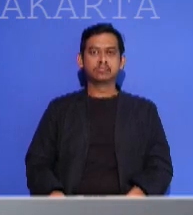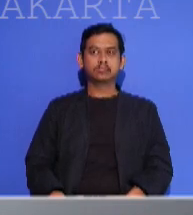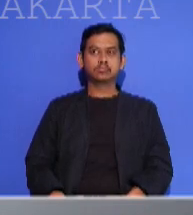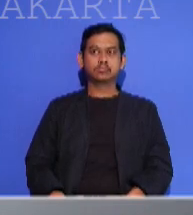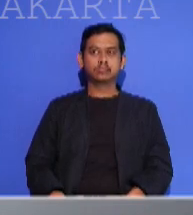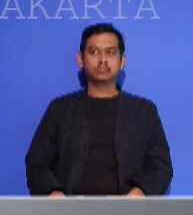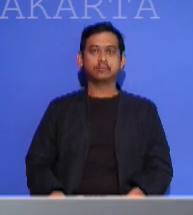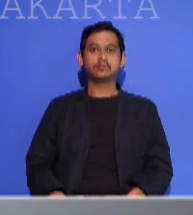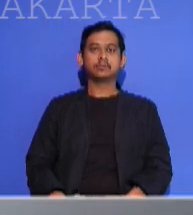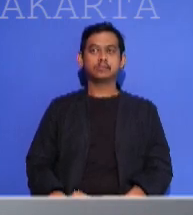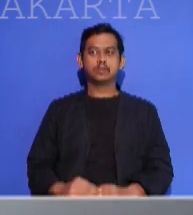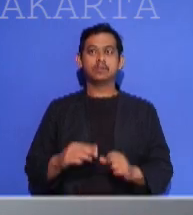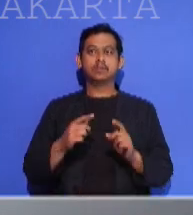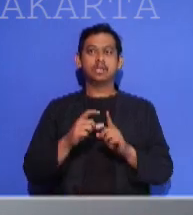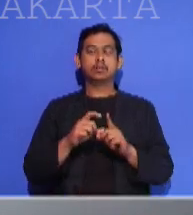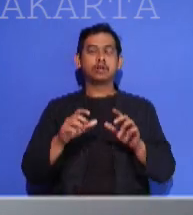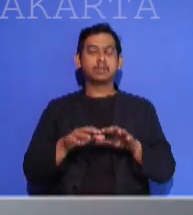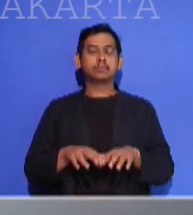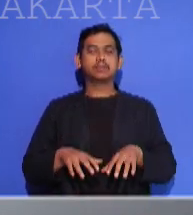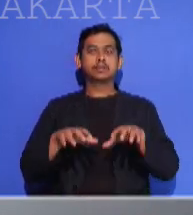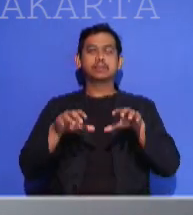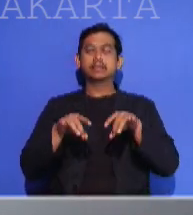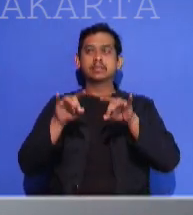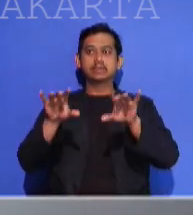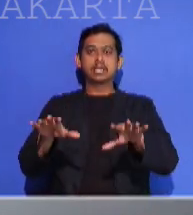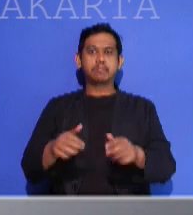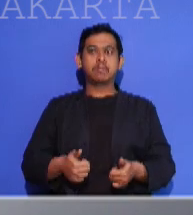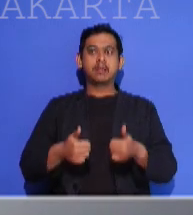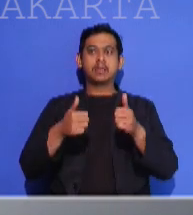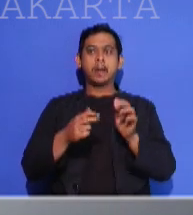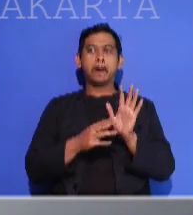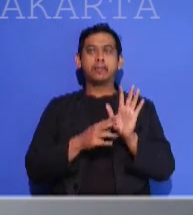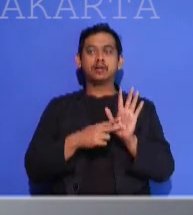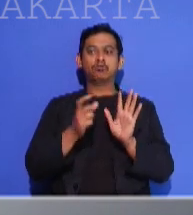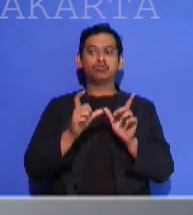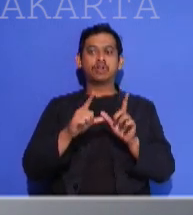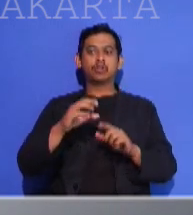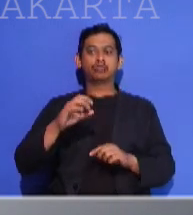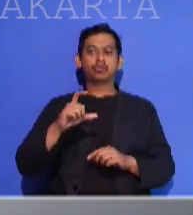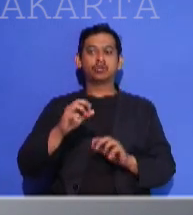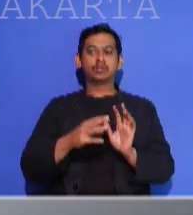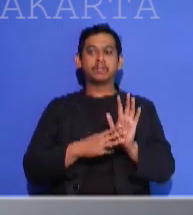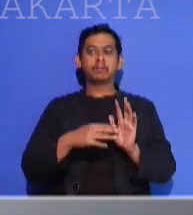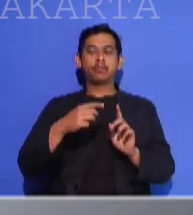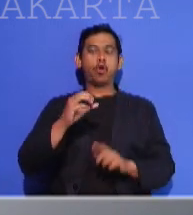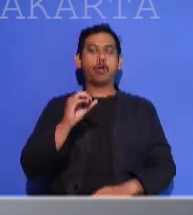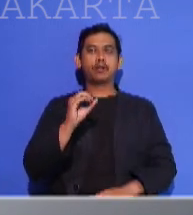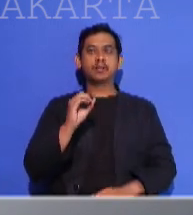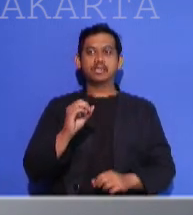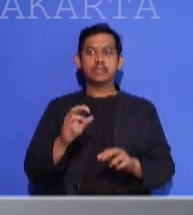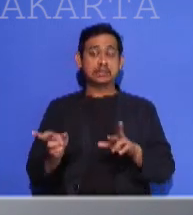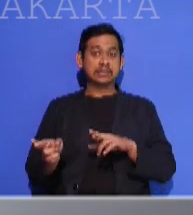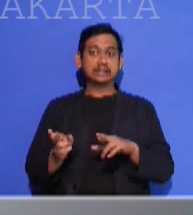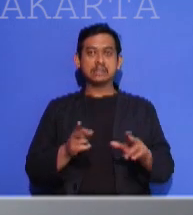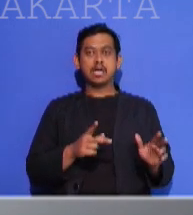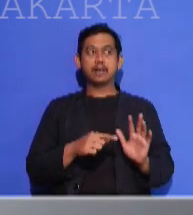kedutaan besar Australia merayakan hari jadi program new Colombo plan yang ke-10 bersama para mahasiswa dari Australia program ini untuk